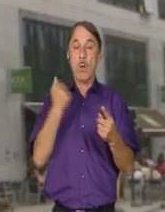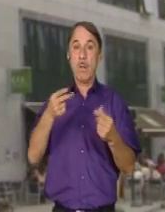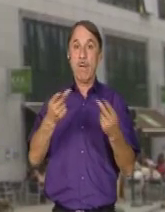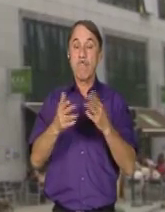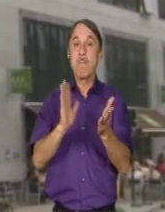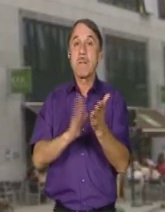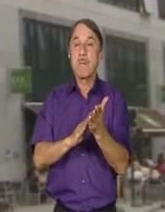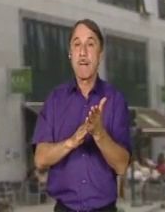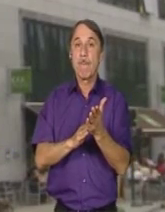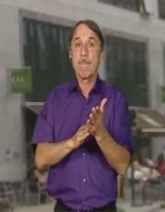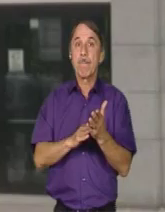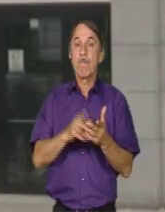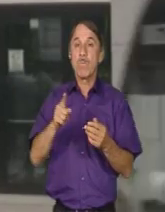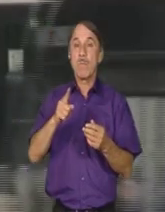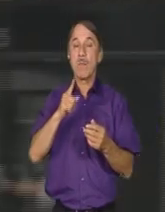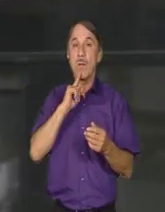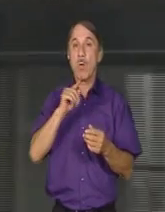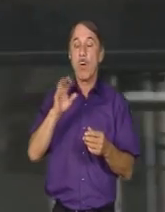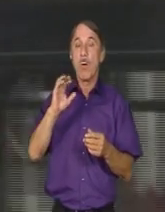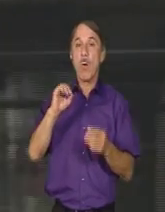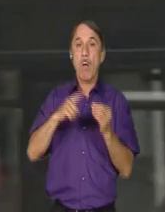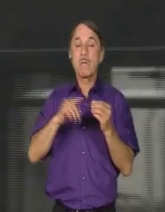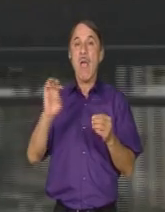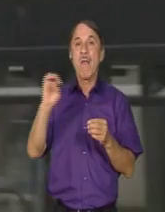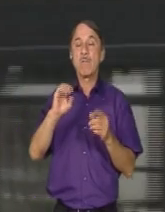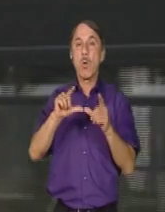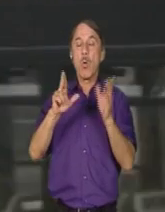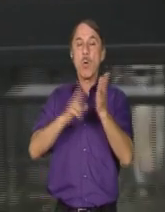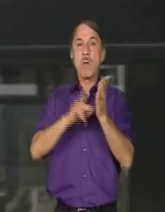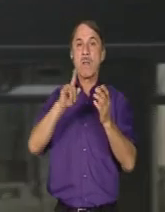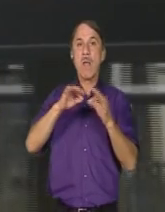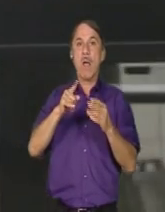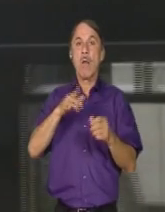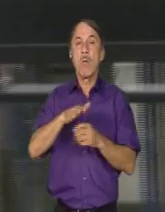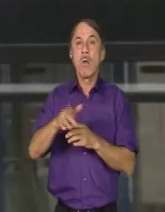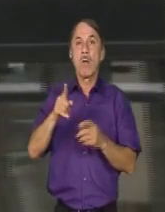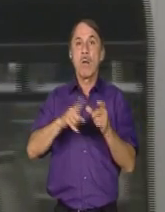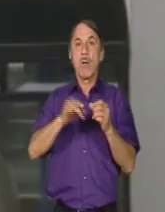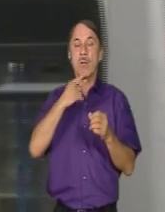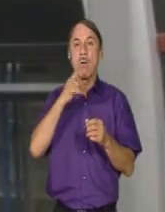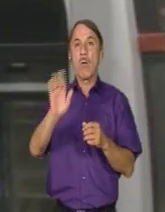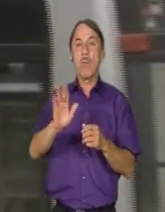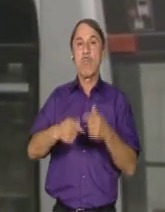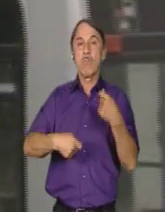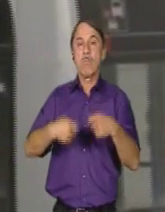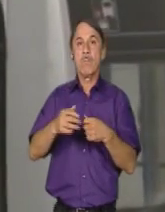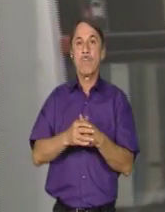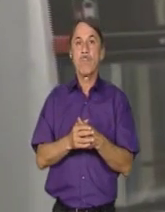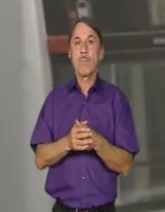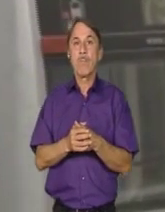od njih je, navodi kao primer, i tada ako ste protiv ulaska u Evropsku uniju, onda ste protiv Evrope i za